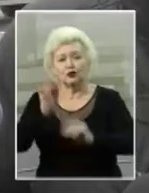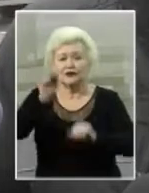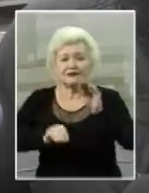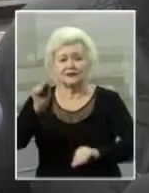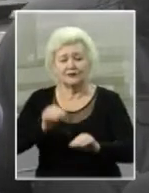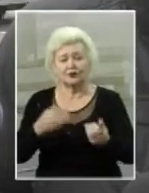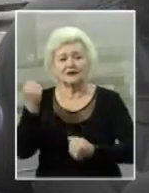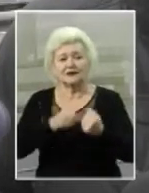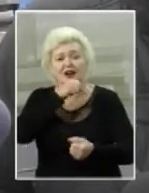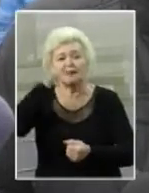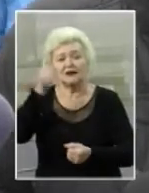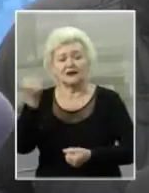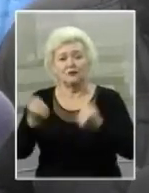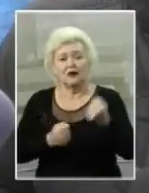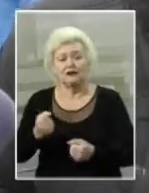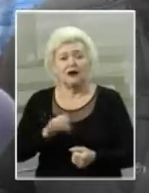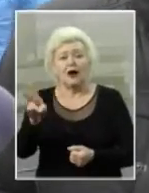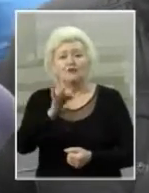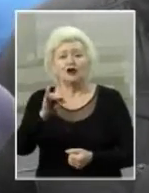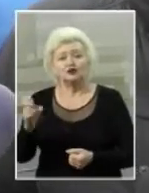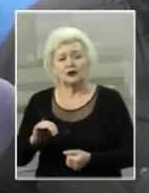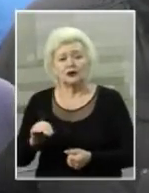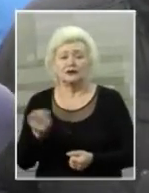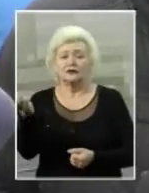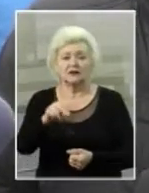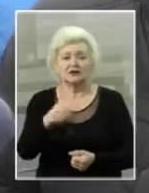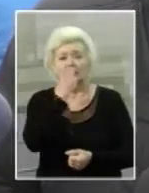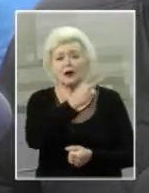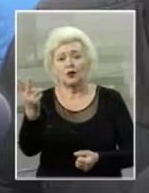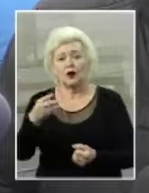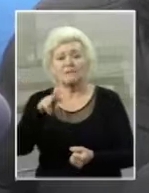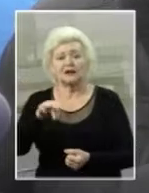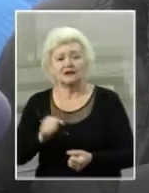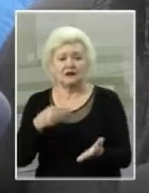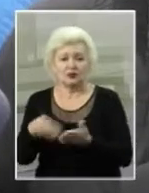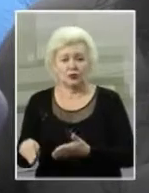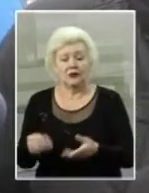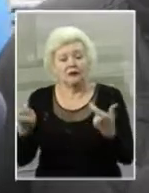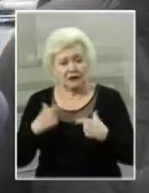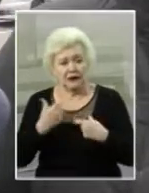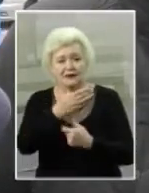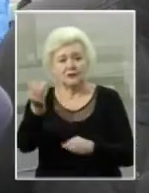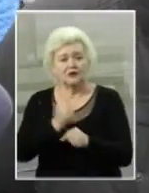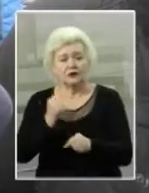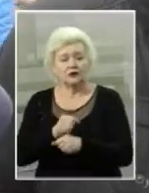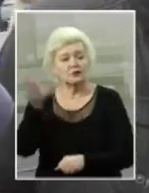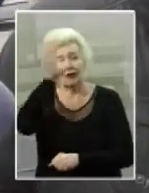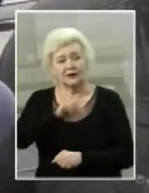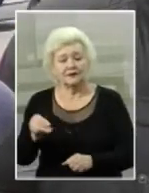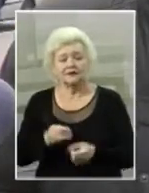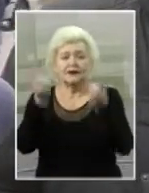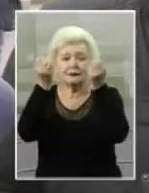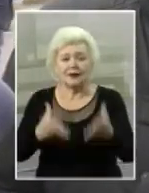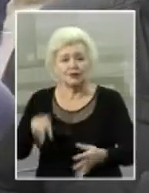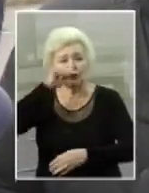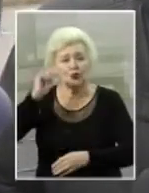и под ВІП-машины. Как пані Южаніна сказала, зайшла, побачила, Мерседес купила. Для себе вони зробили все. Для